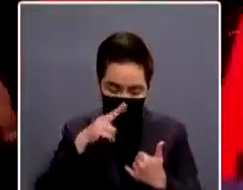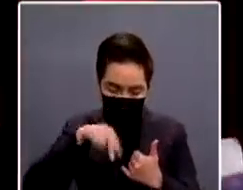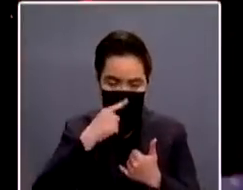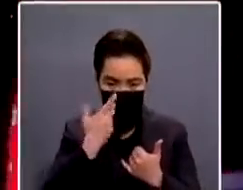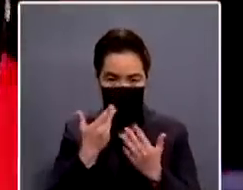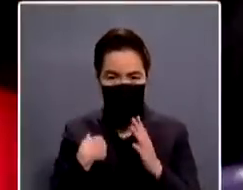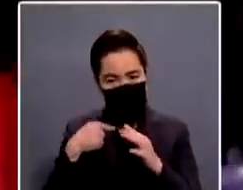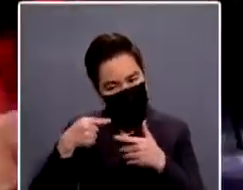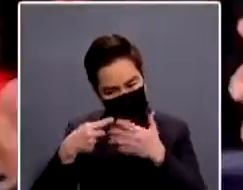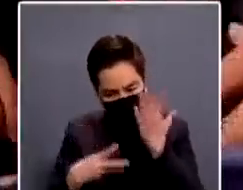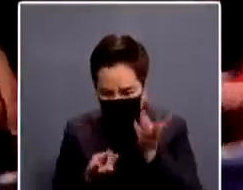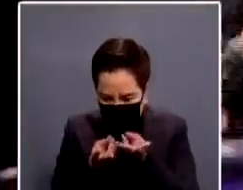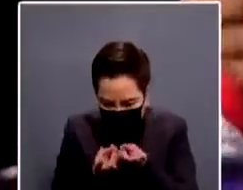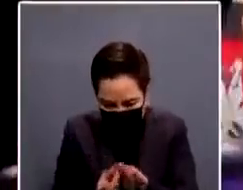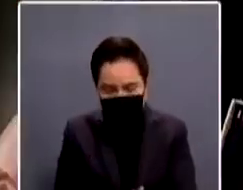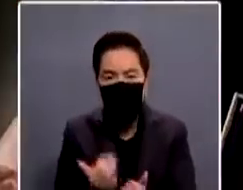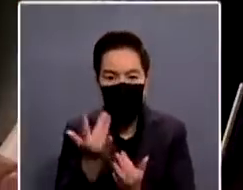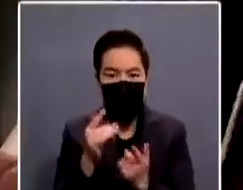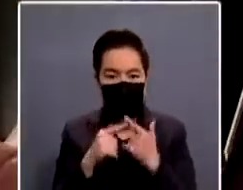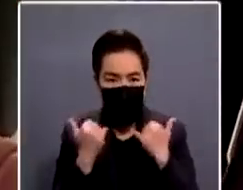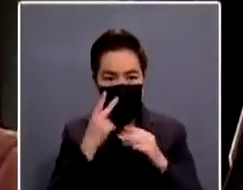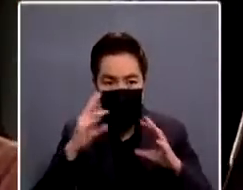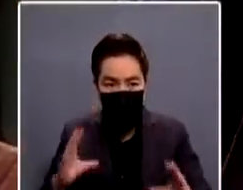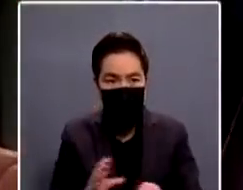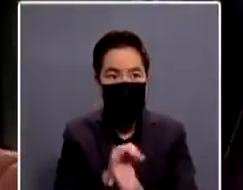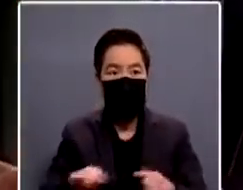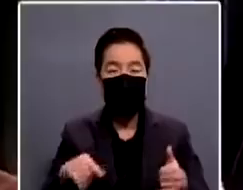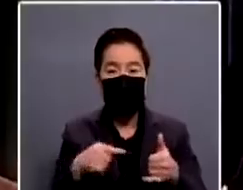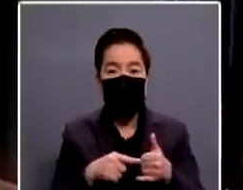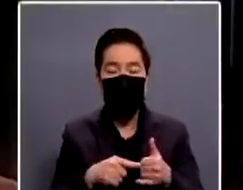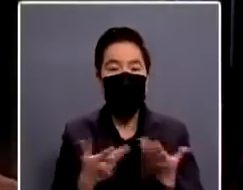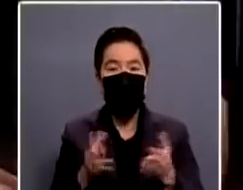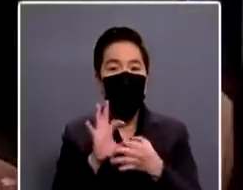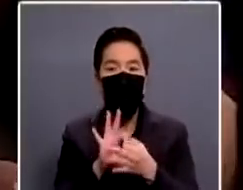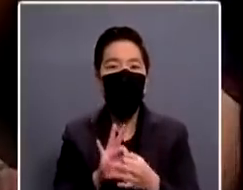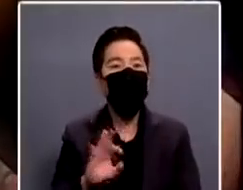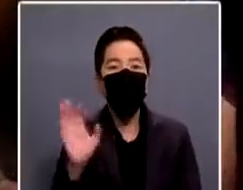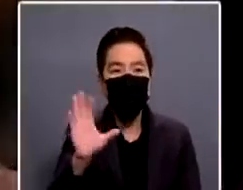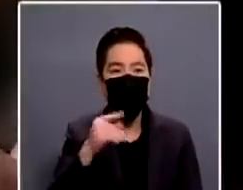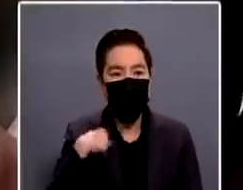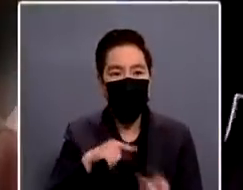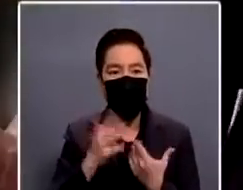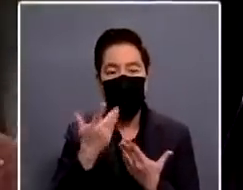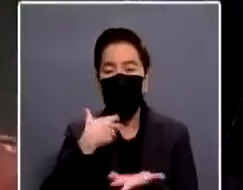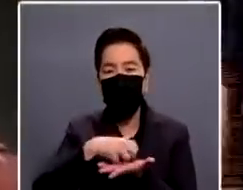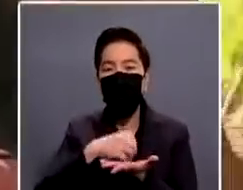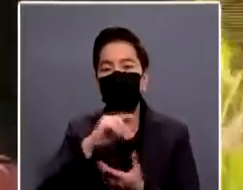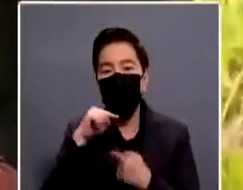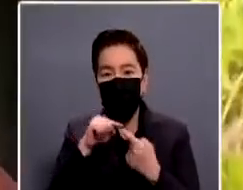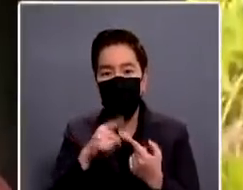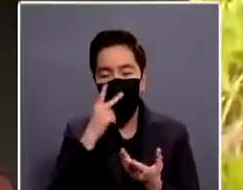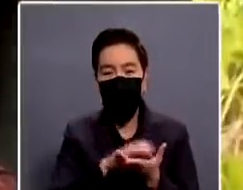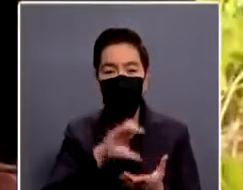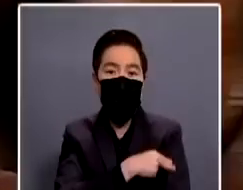อบอีกหลายๆอย่างอย่างละเอียดอีกครั้งนะคะโดยรวมทั้งหมดเนี่ยถือว่ายังไม่มีอะไรน่าเป็นห่วงค่ะแล้วก็จะแถลงอาการต่อไปผ่านท